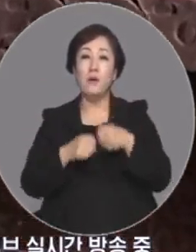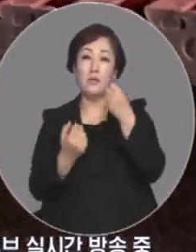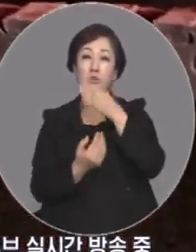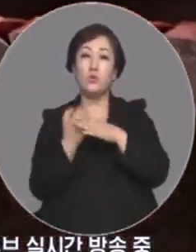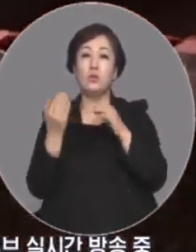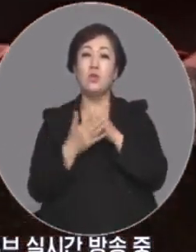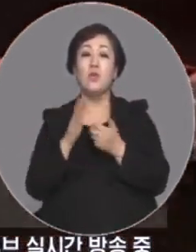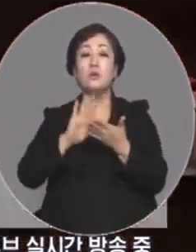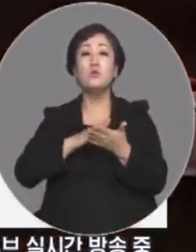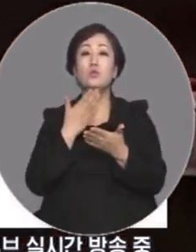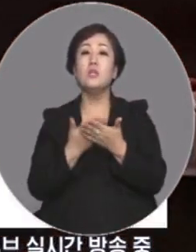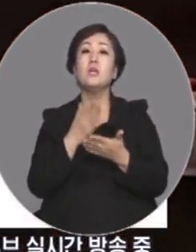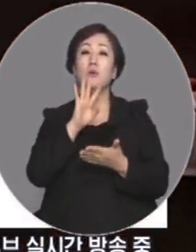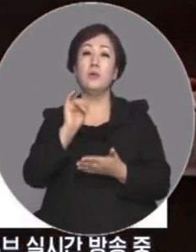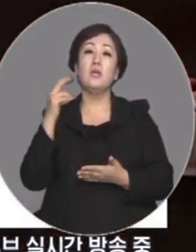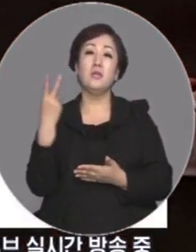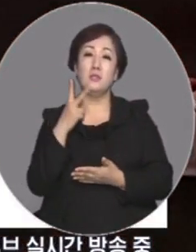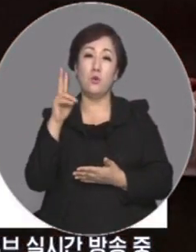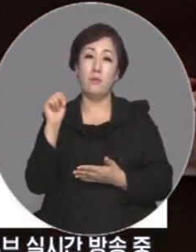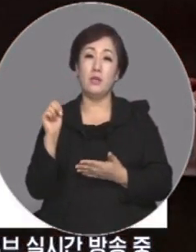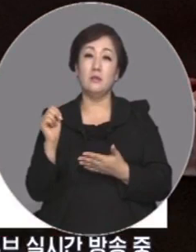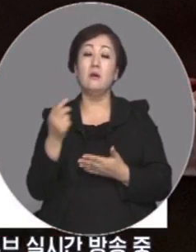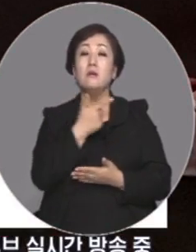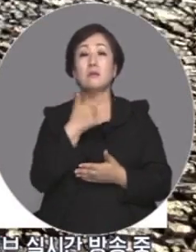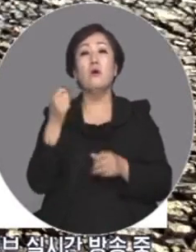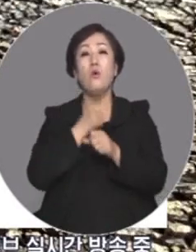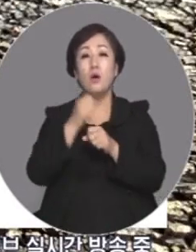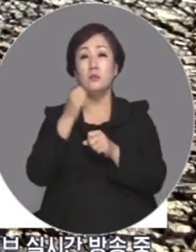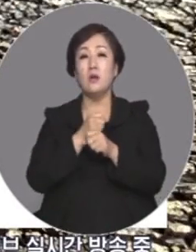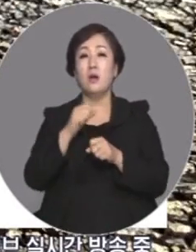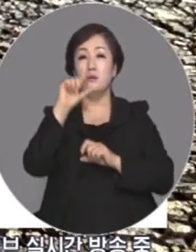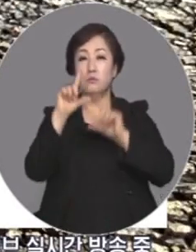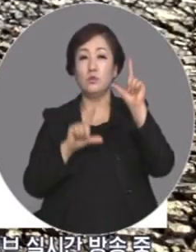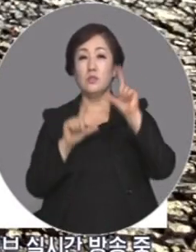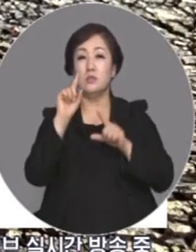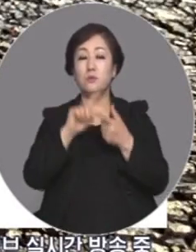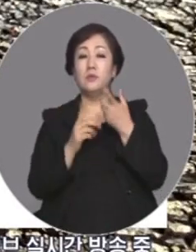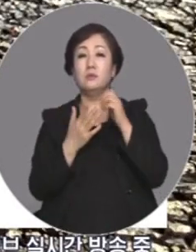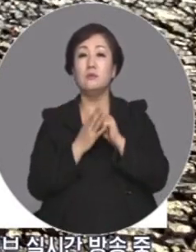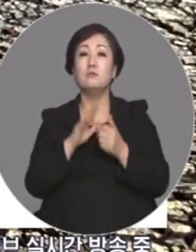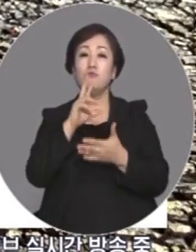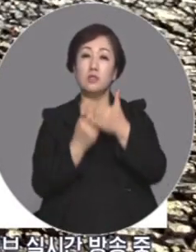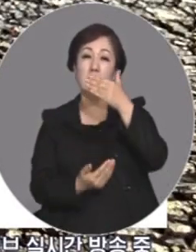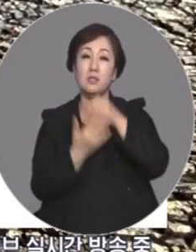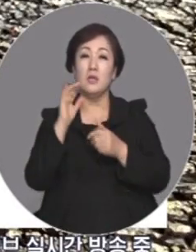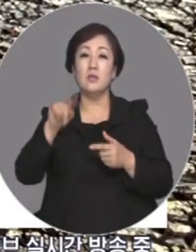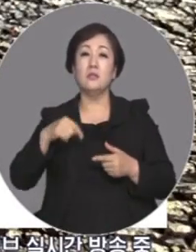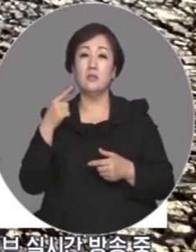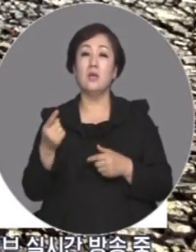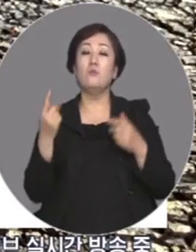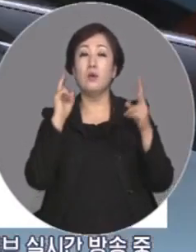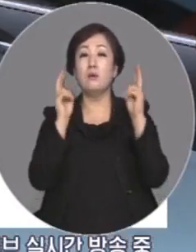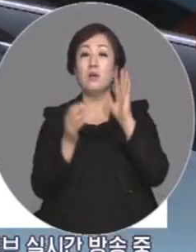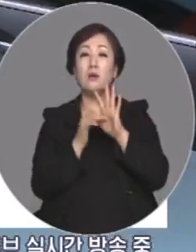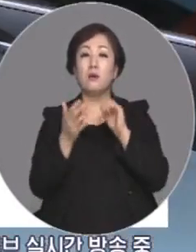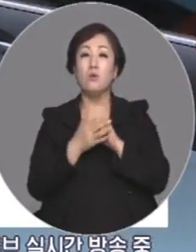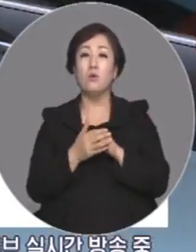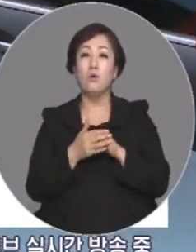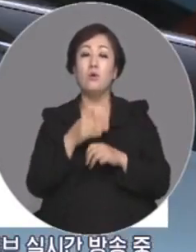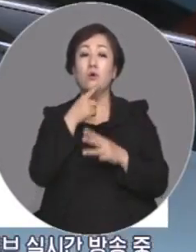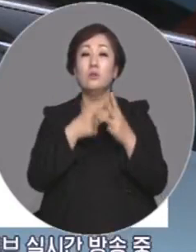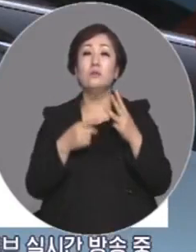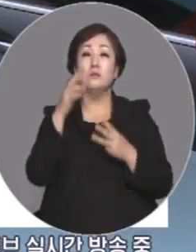수리비만 2천만 원이 나왔는데 운전자를 더 황당하게 한건 사고 이후 관계 기관의 조치였습니다. 울산